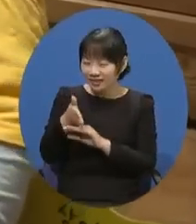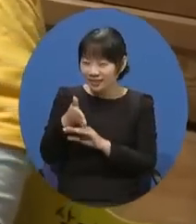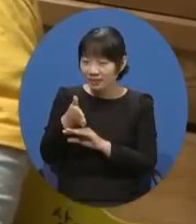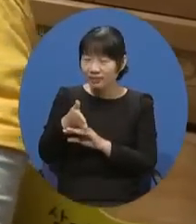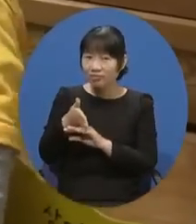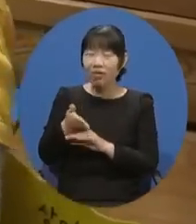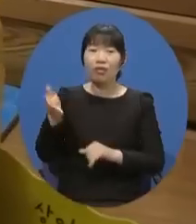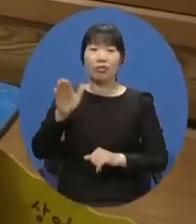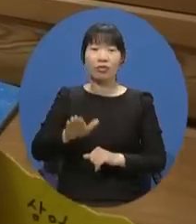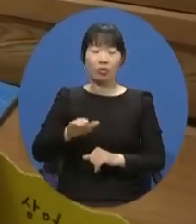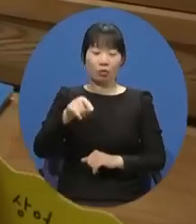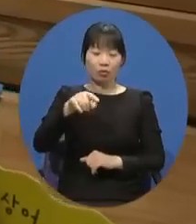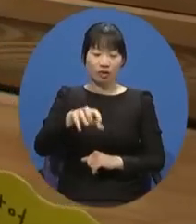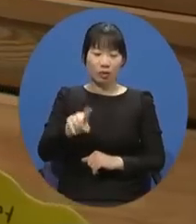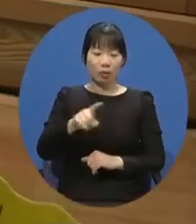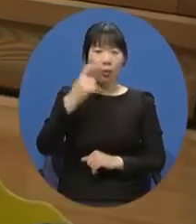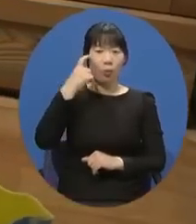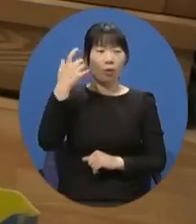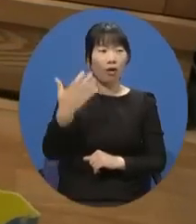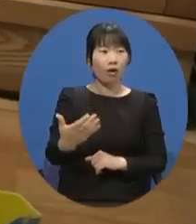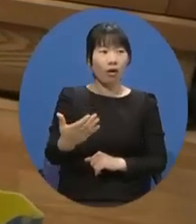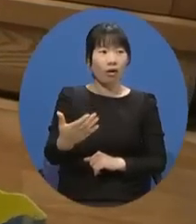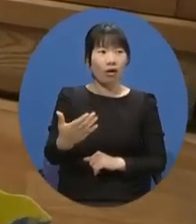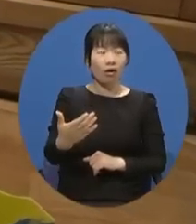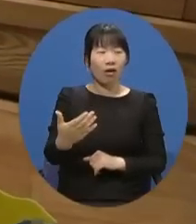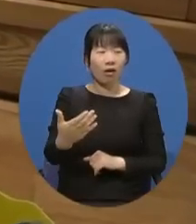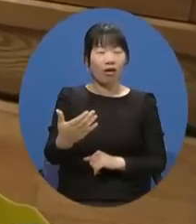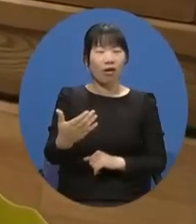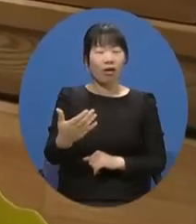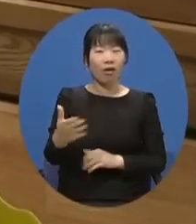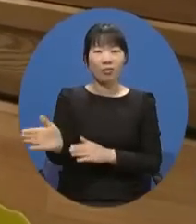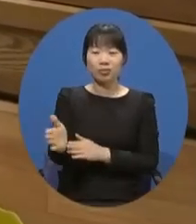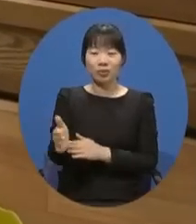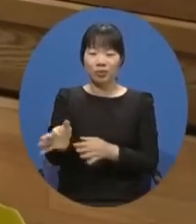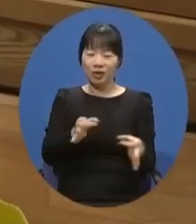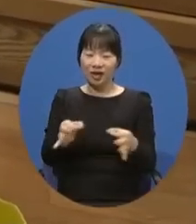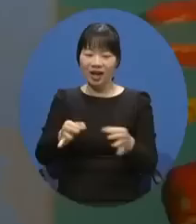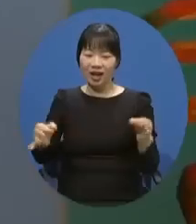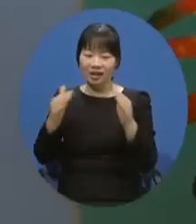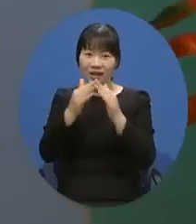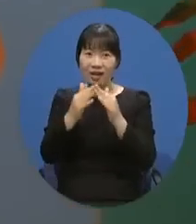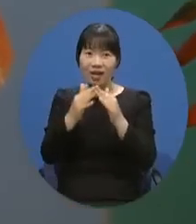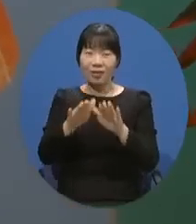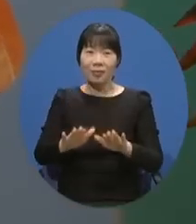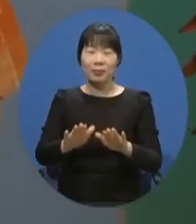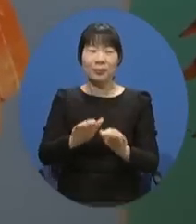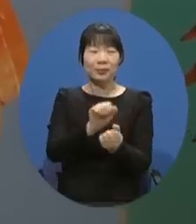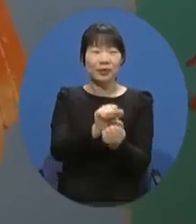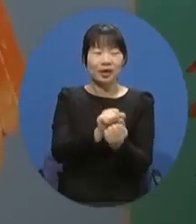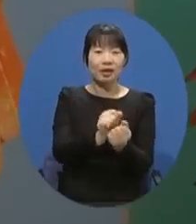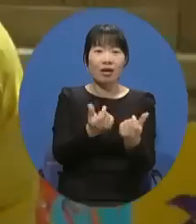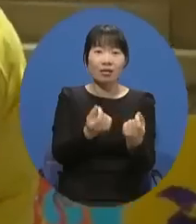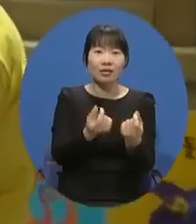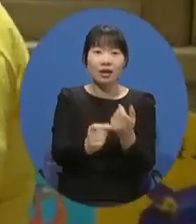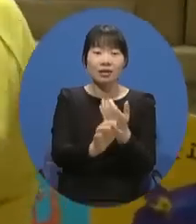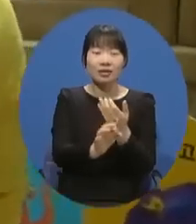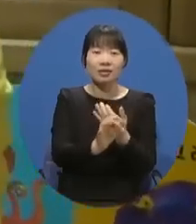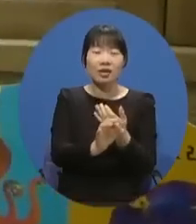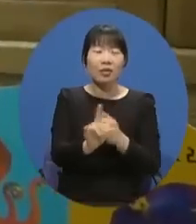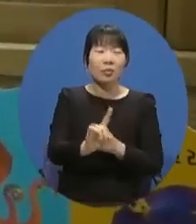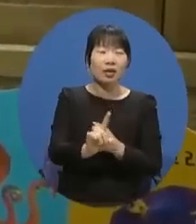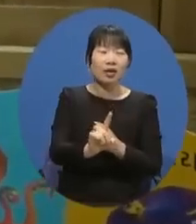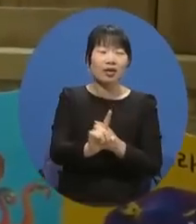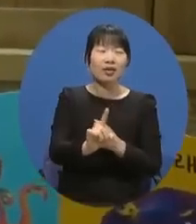감사합니다. 근데 여기는 어디예요? 물고기 가게. 아, 물고기 가게야? 조개는 이렇게 하면은